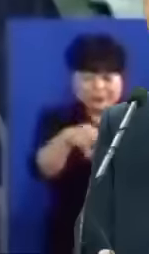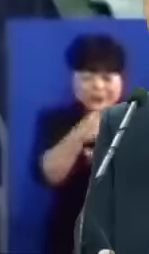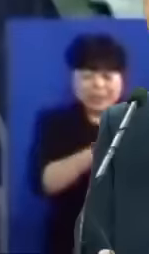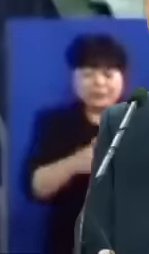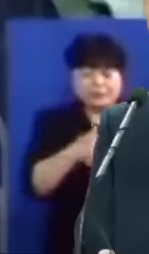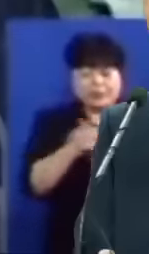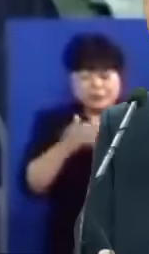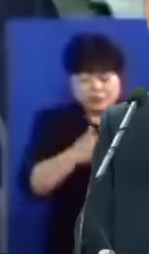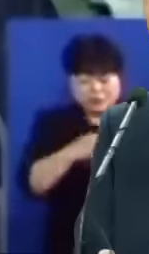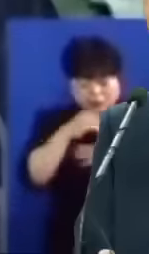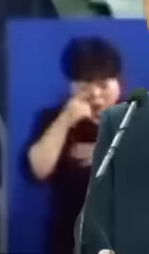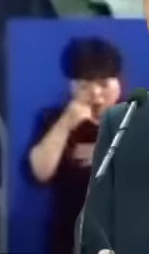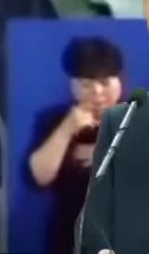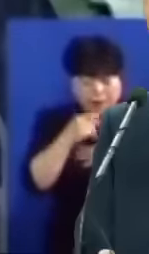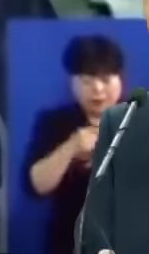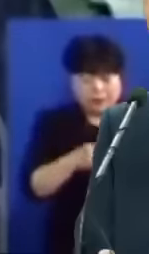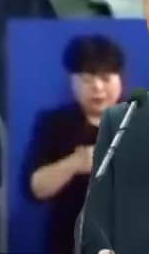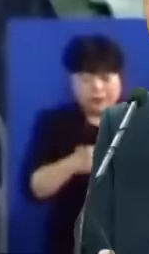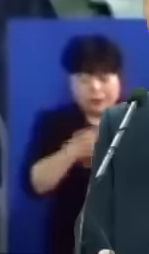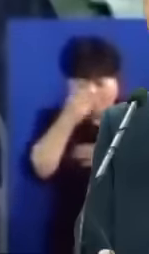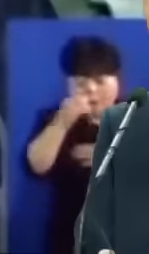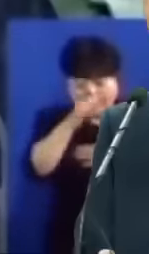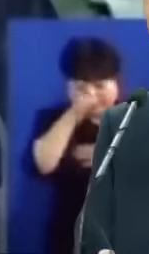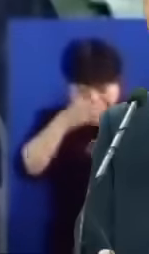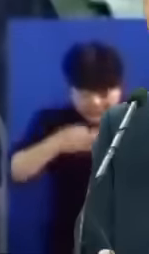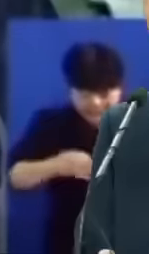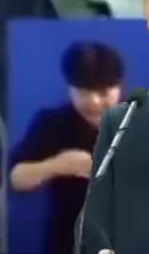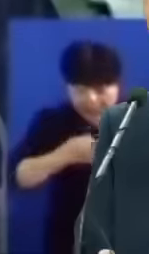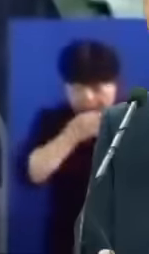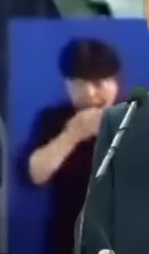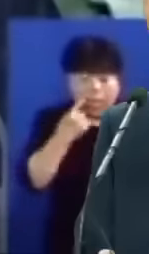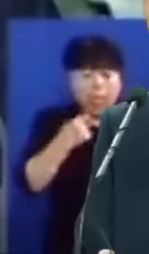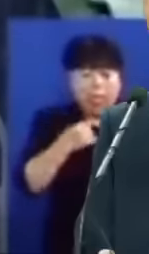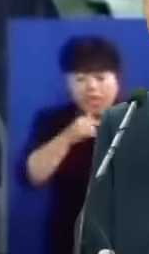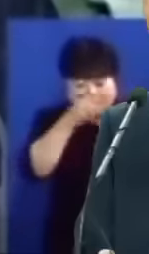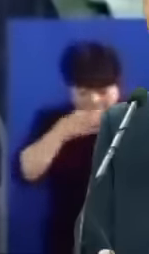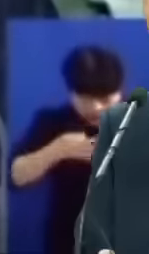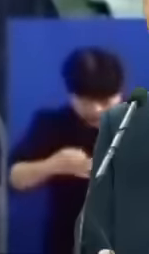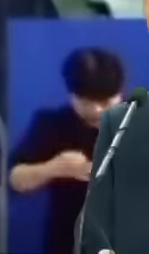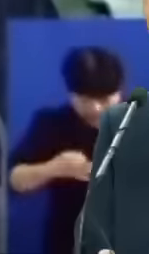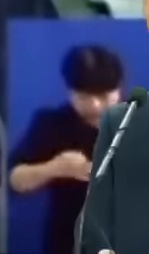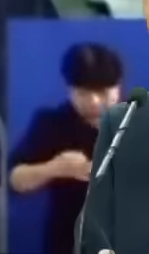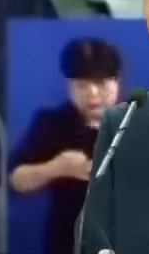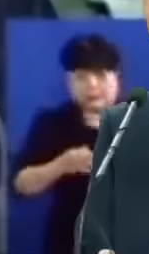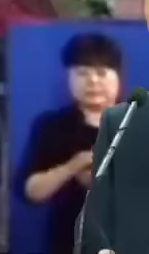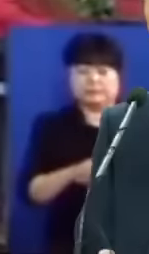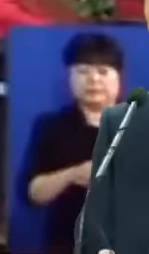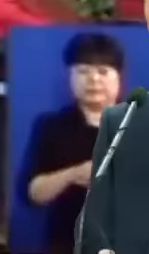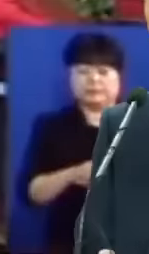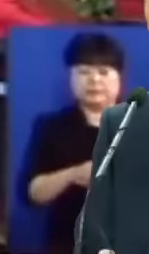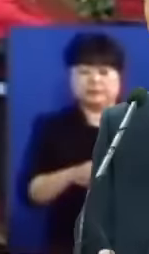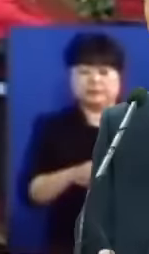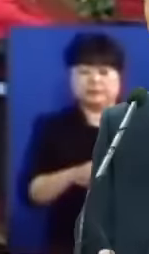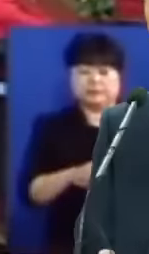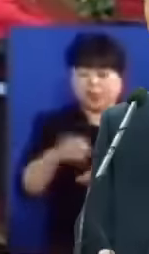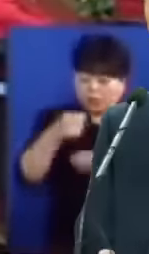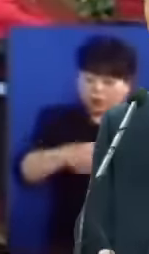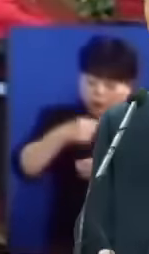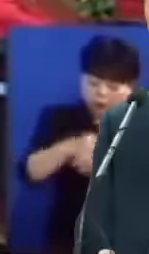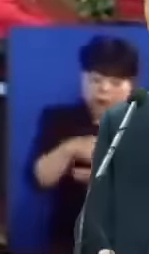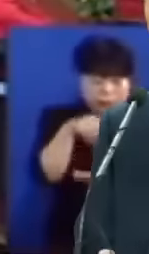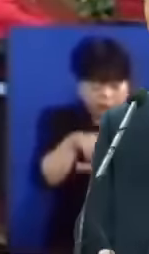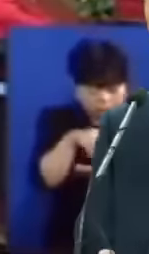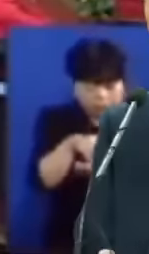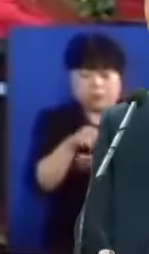가슴에 손을 얹고 교만과 오만이 있는지 욕심과 탐심이 있는지 이것을 통회하고 자복해야